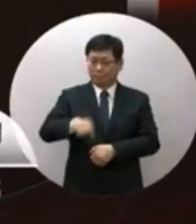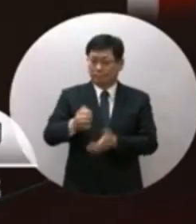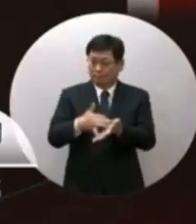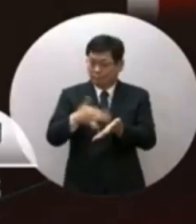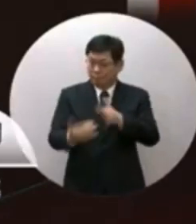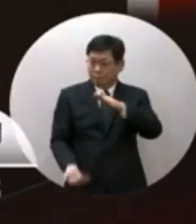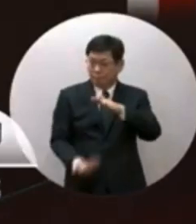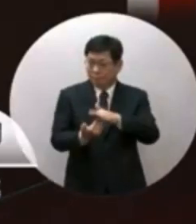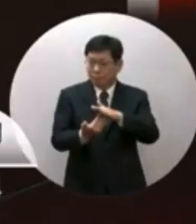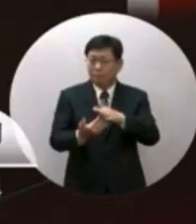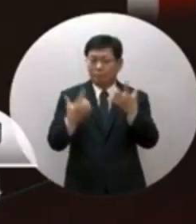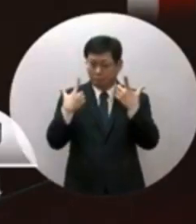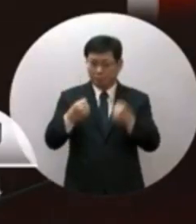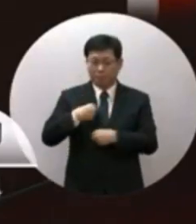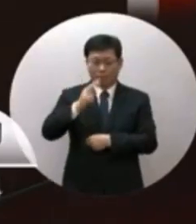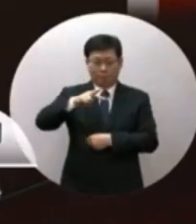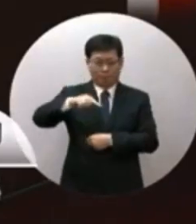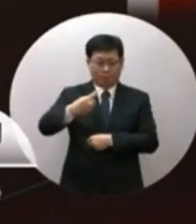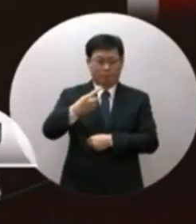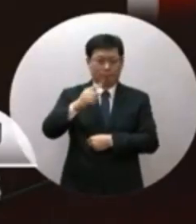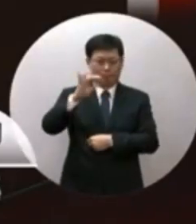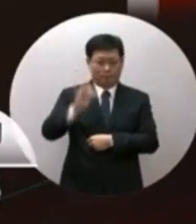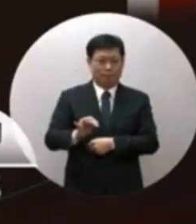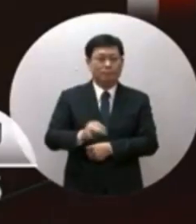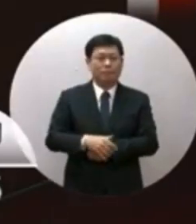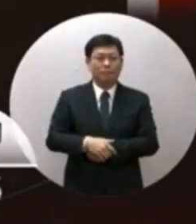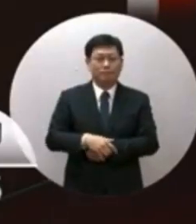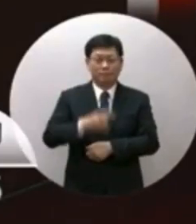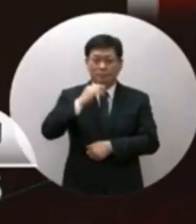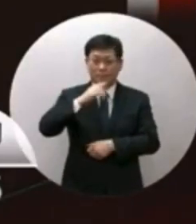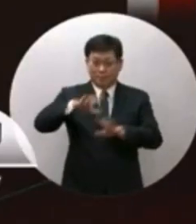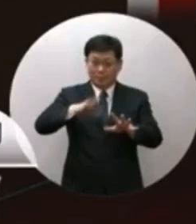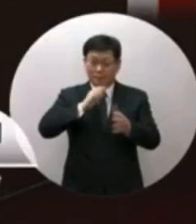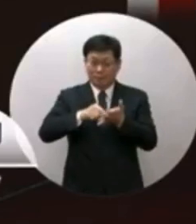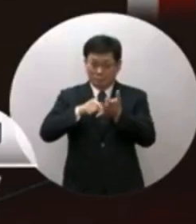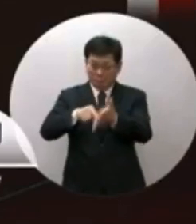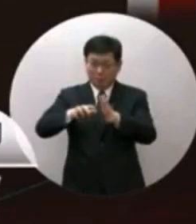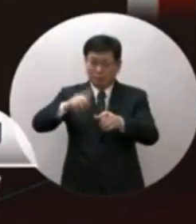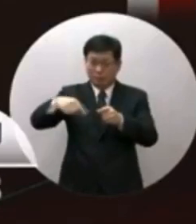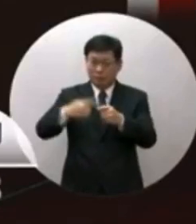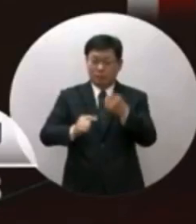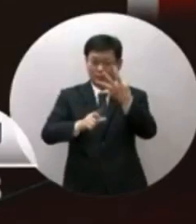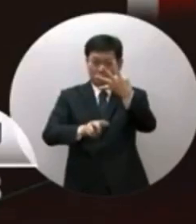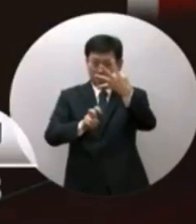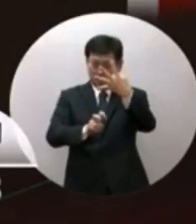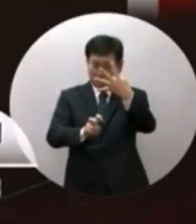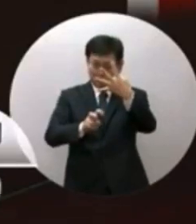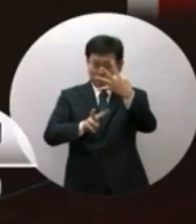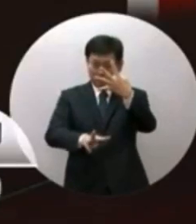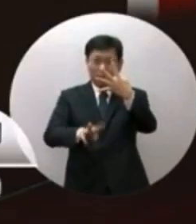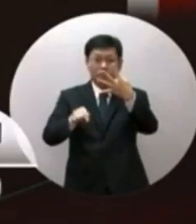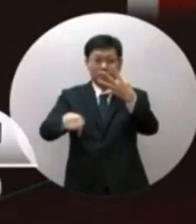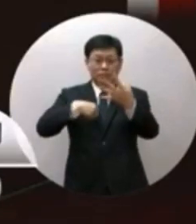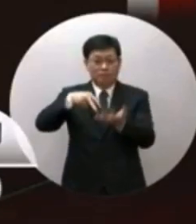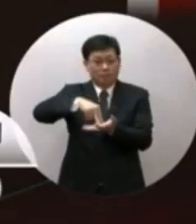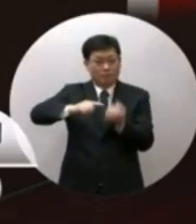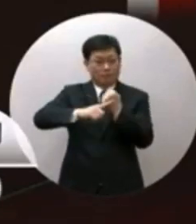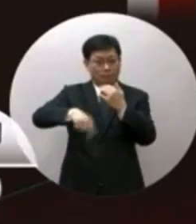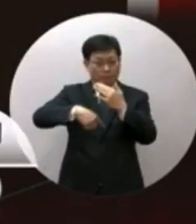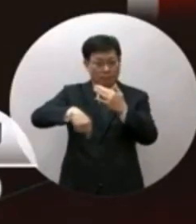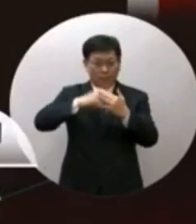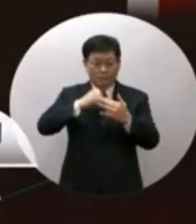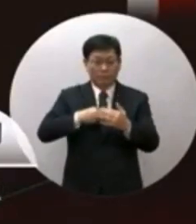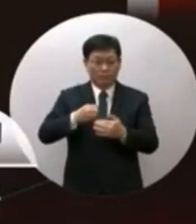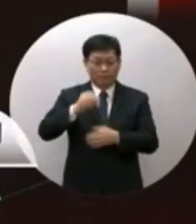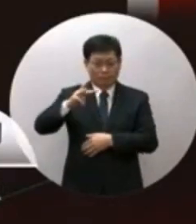费上限为2100亿元，已经提交今年4月23日行政院